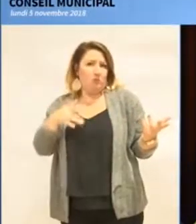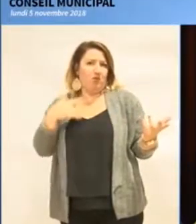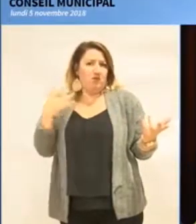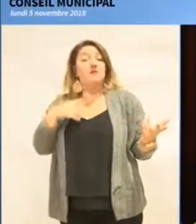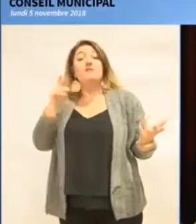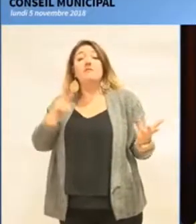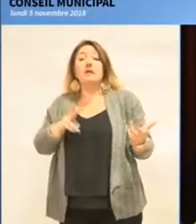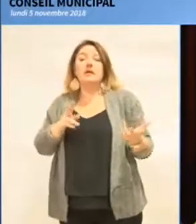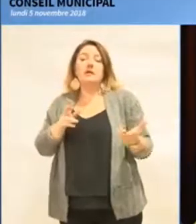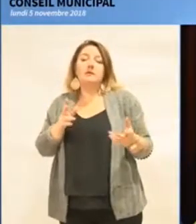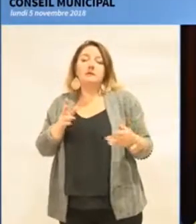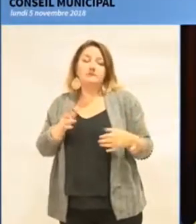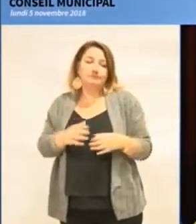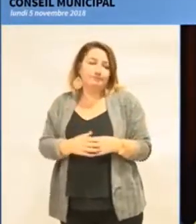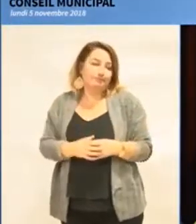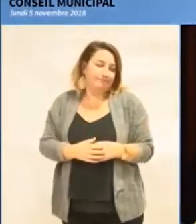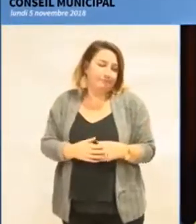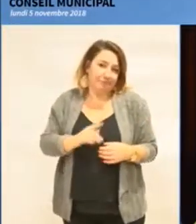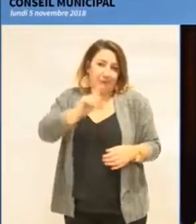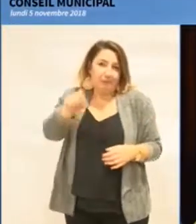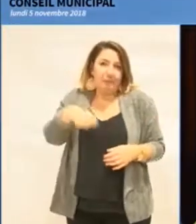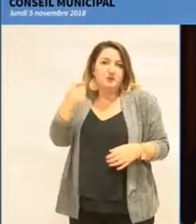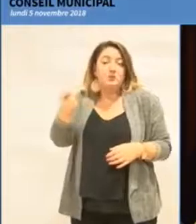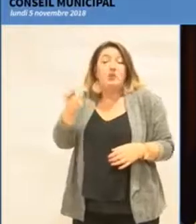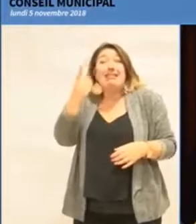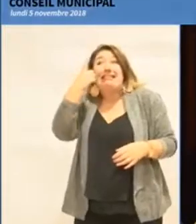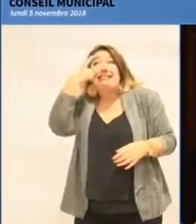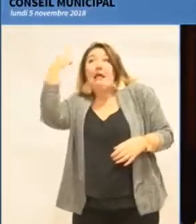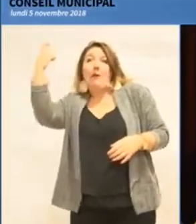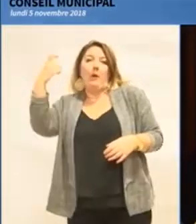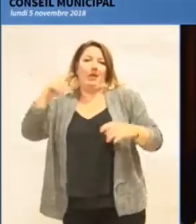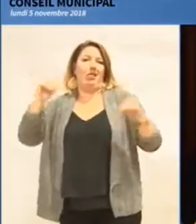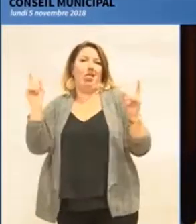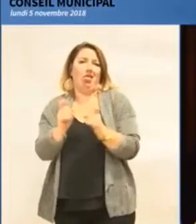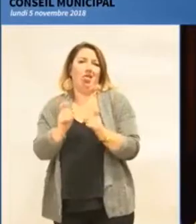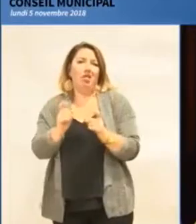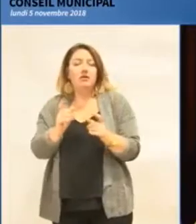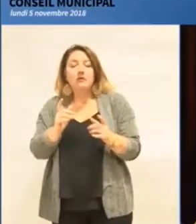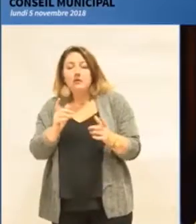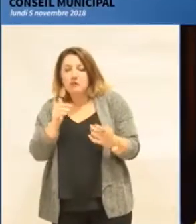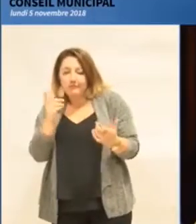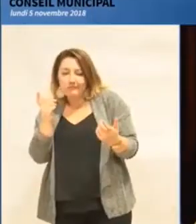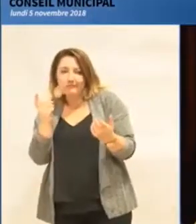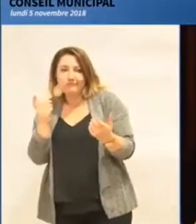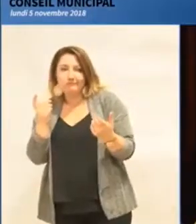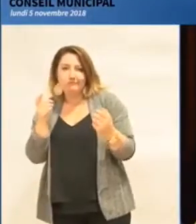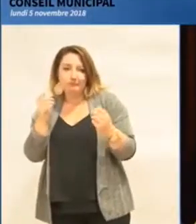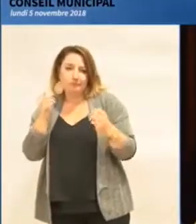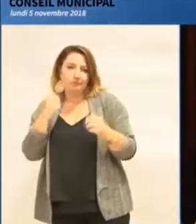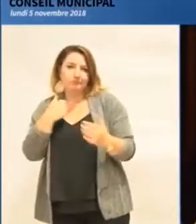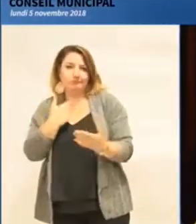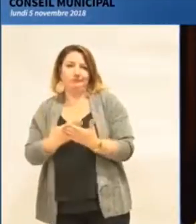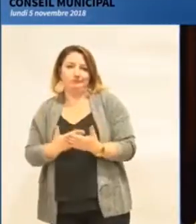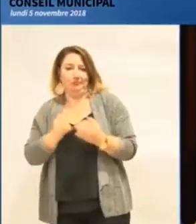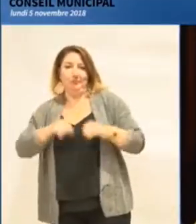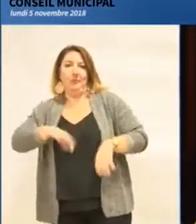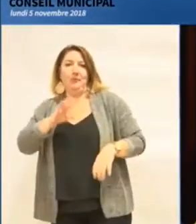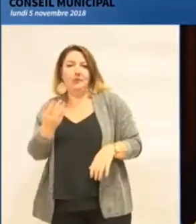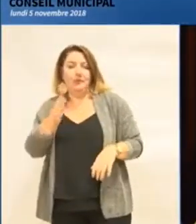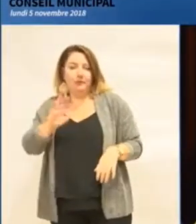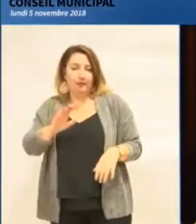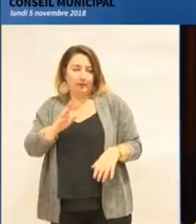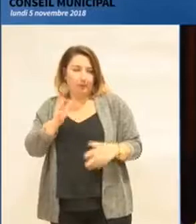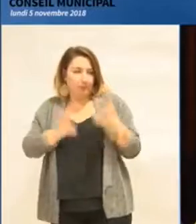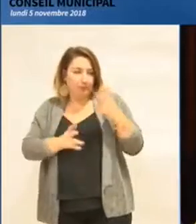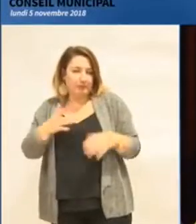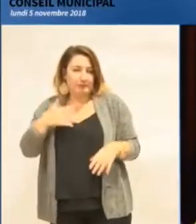baisse de moyens, il aurait été intéressant que vous nous expliquiez quelles étaient leurs missions au quotidien, quelles étaient les priorités qui étaient les leurs et quelles priorités